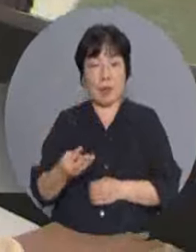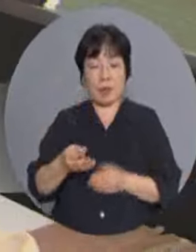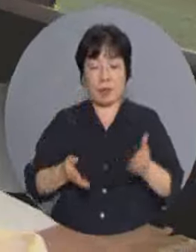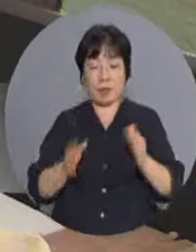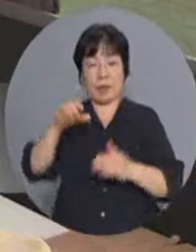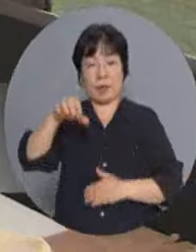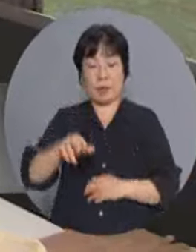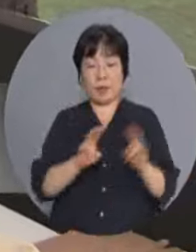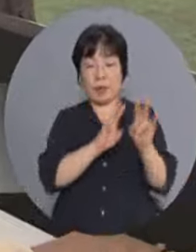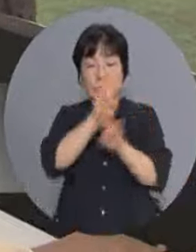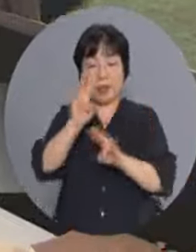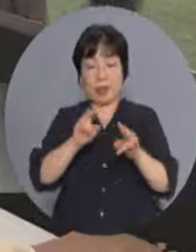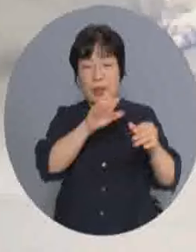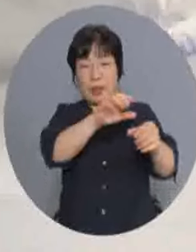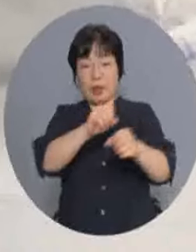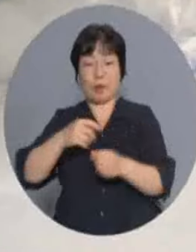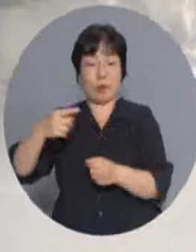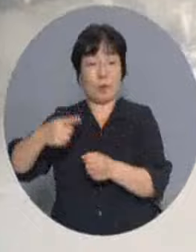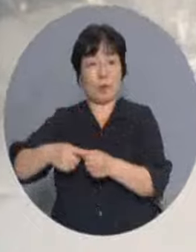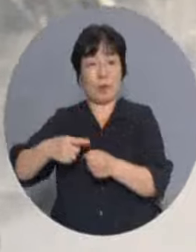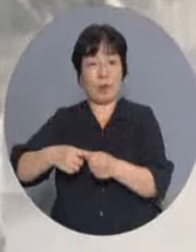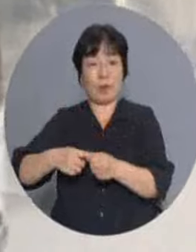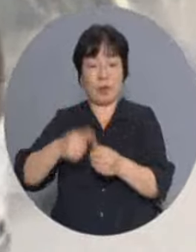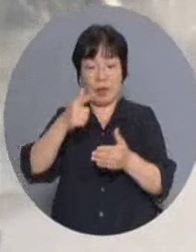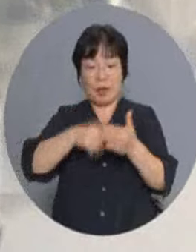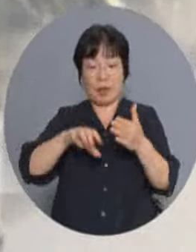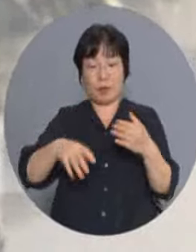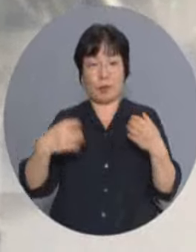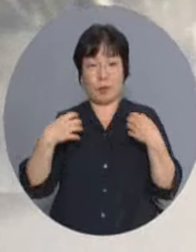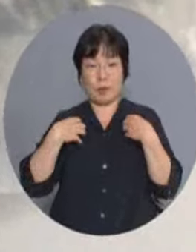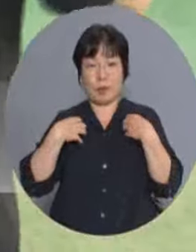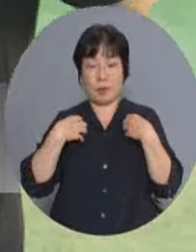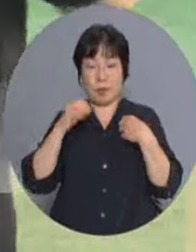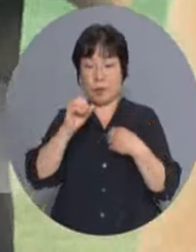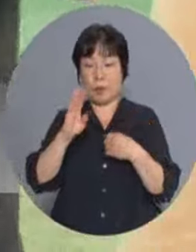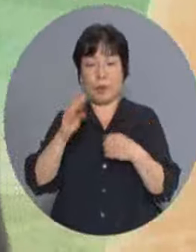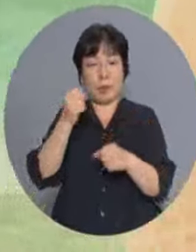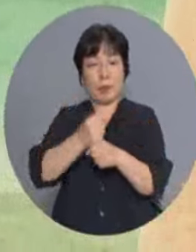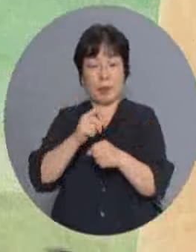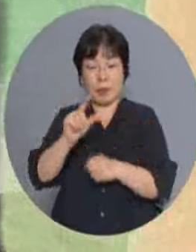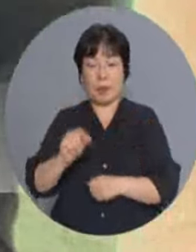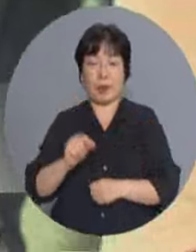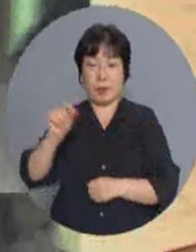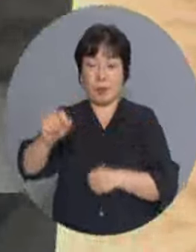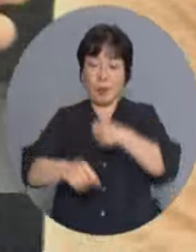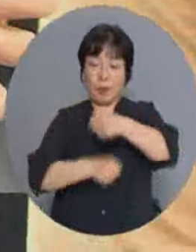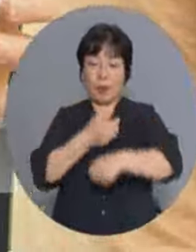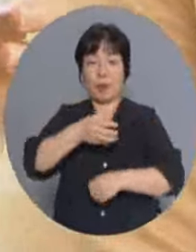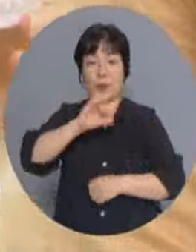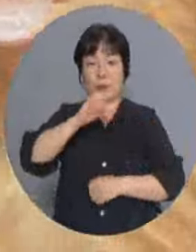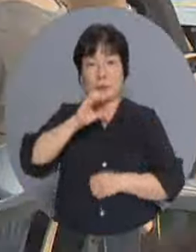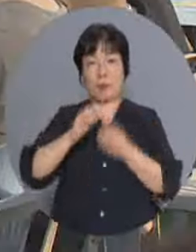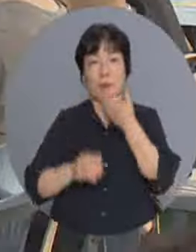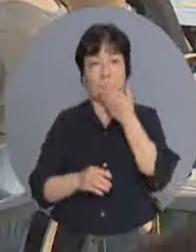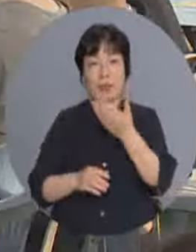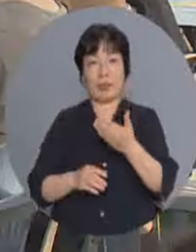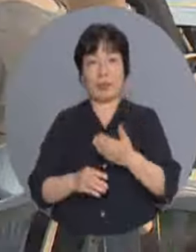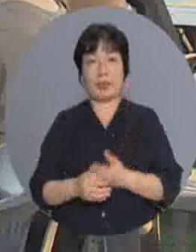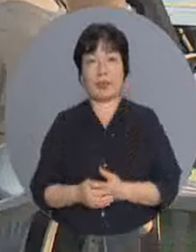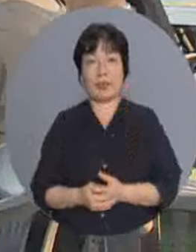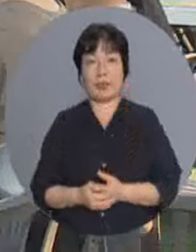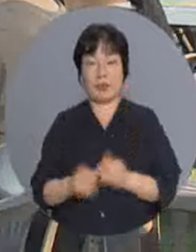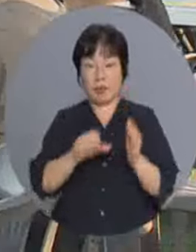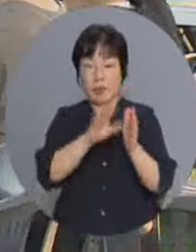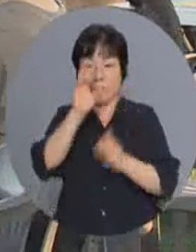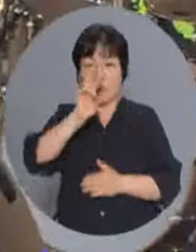고향 네델란드에서 가져온 메가로 강진군이 개발한 수제맥주를 만 원만 내면 무제한으로 마실 수 있습니다